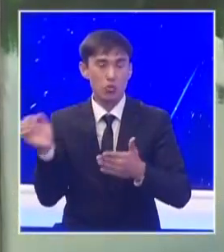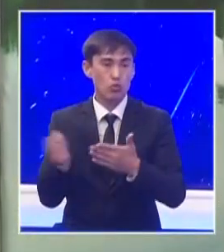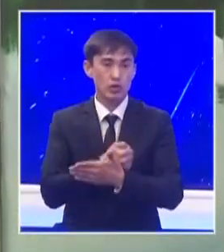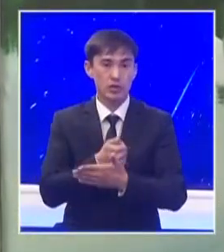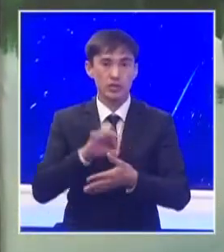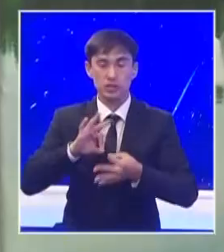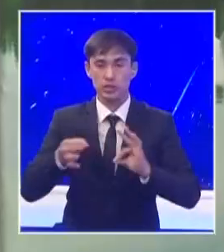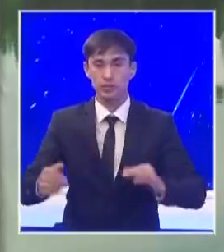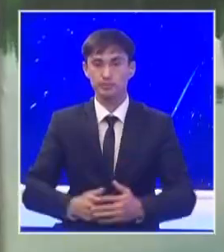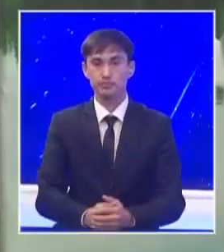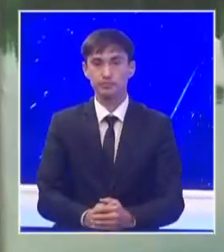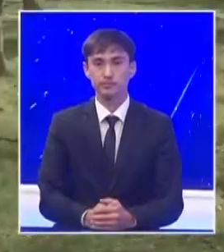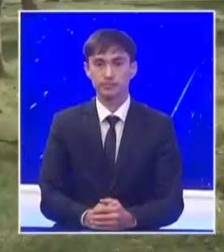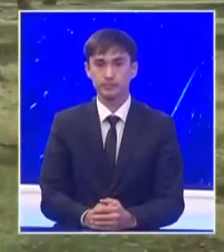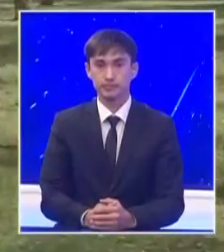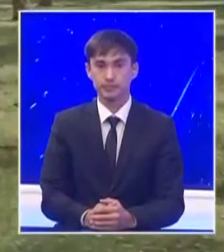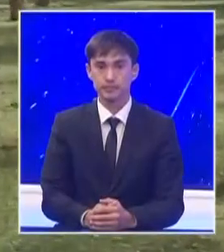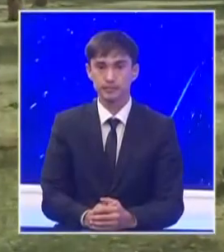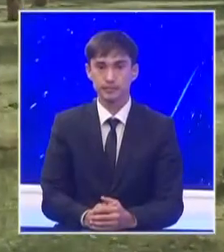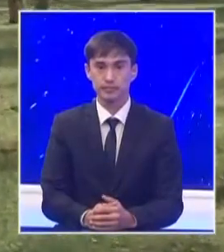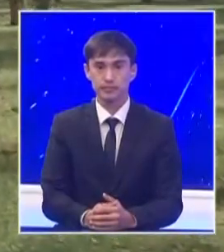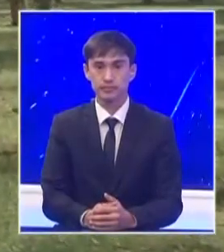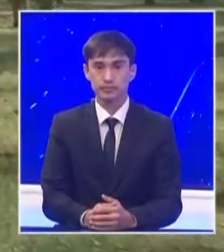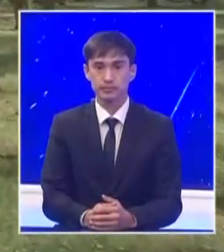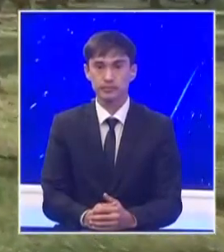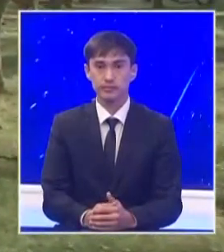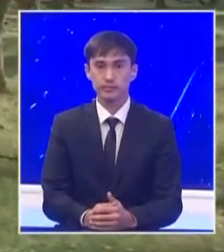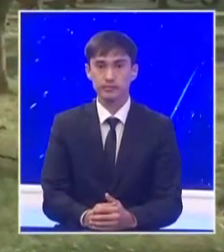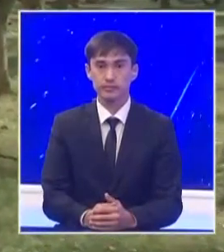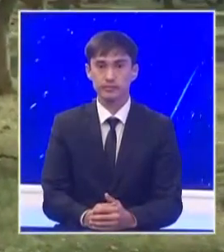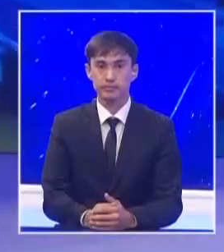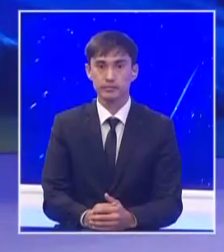ликвидировать. Надежда Белова, Гульжанат Маклужанова, Аблай Кутыкбай, телеканал ЖТСУ.